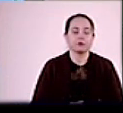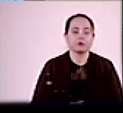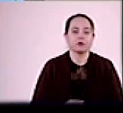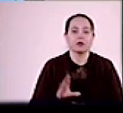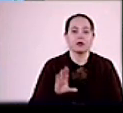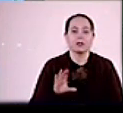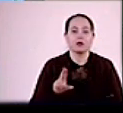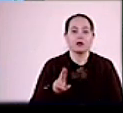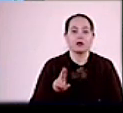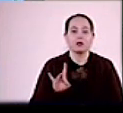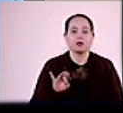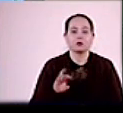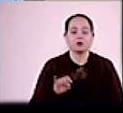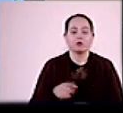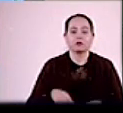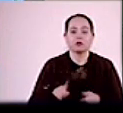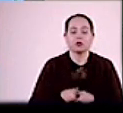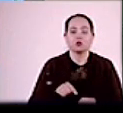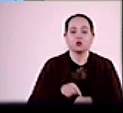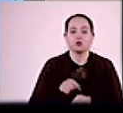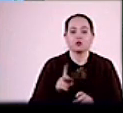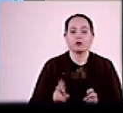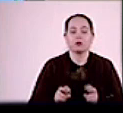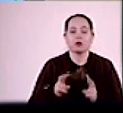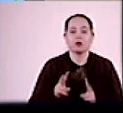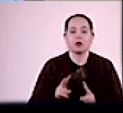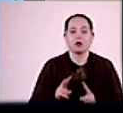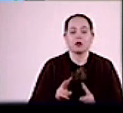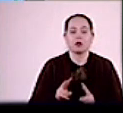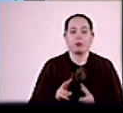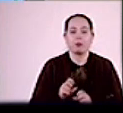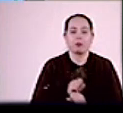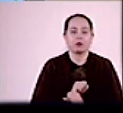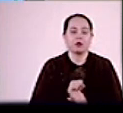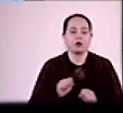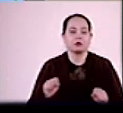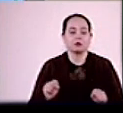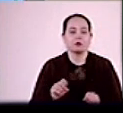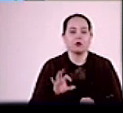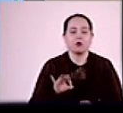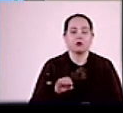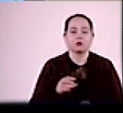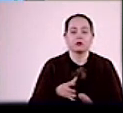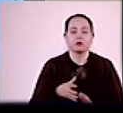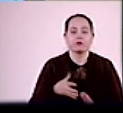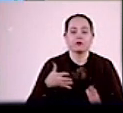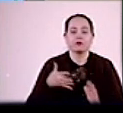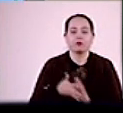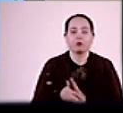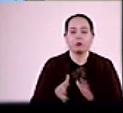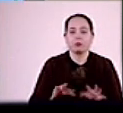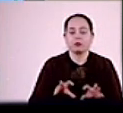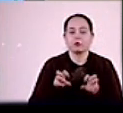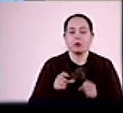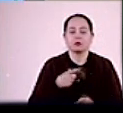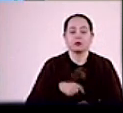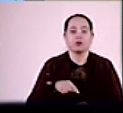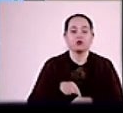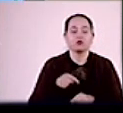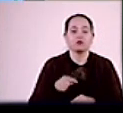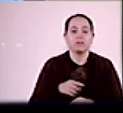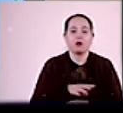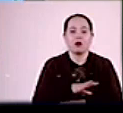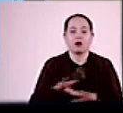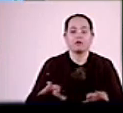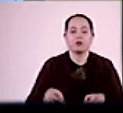Петя Ростов наделен таким чувством, как патриотизм. Он впитал в себя чувство, охватившее